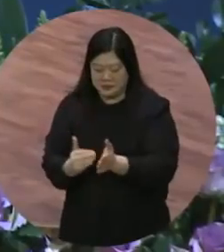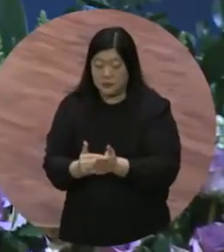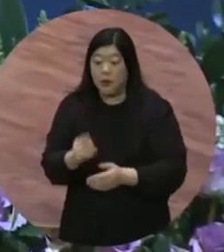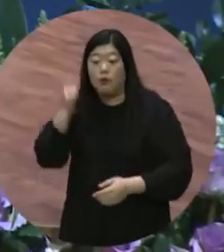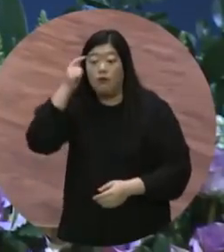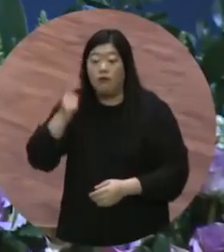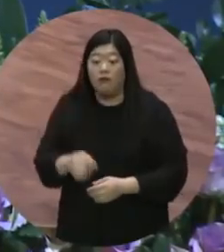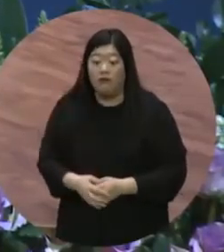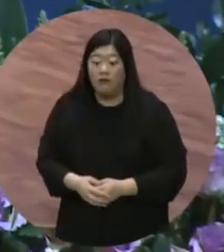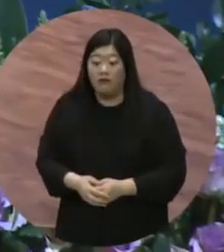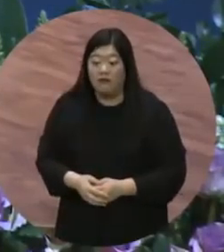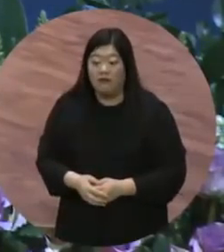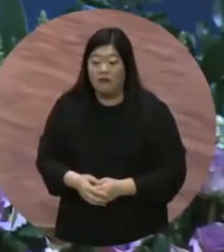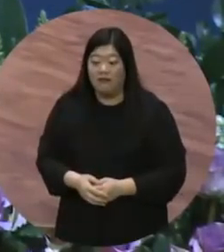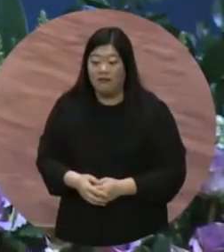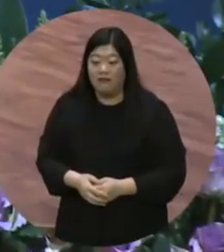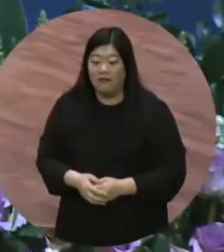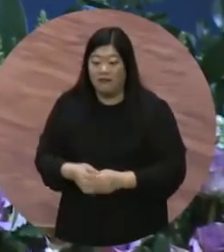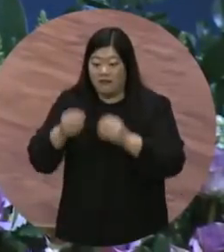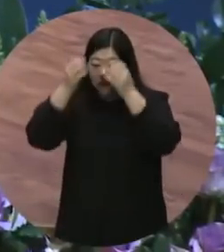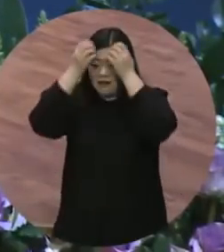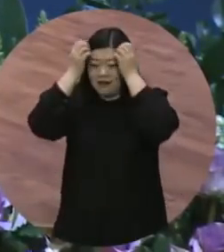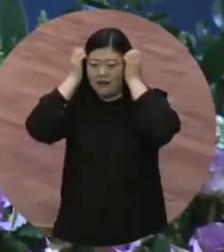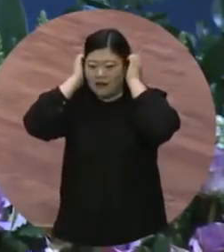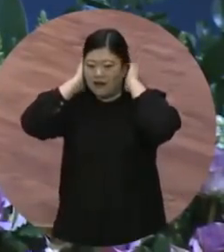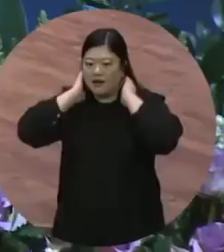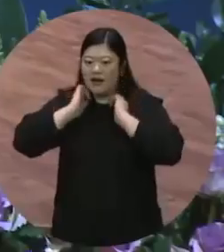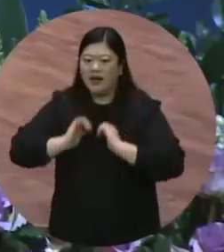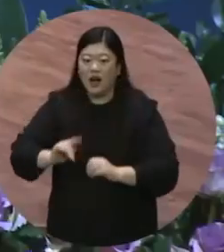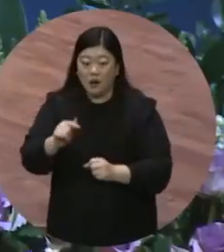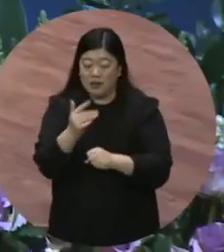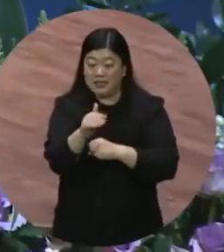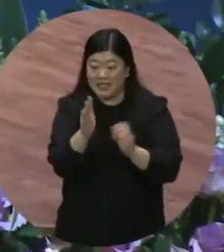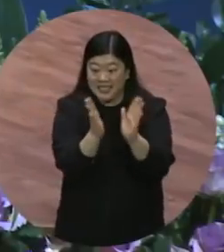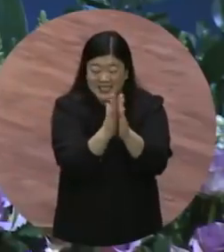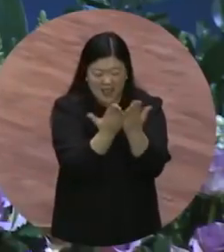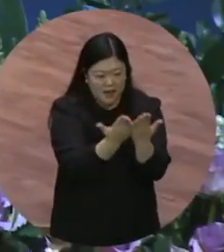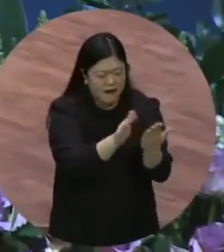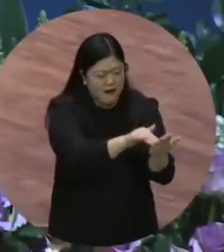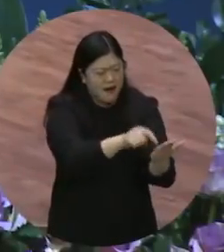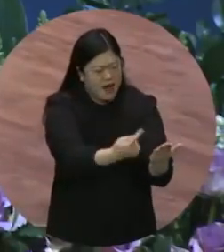숨어있는 그리스도의 비밀을 알고자 하는 욕심은 없을까?